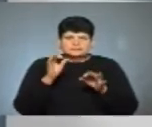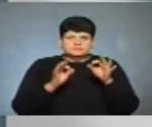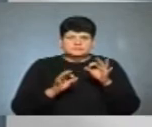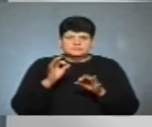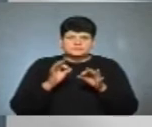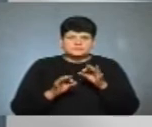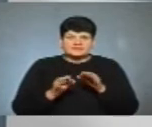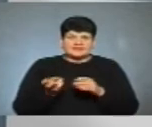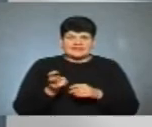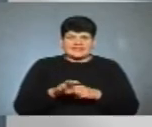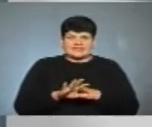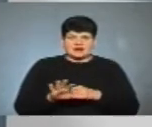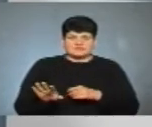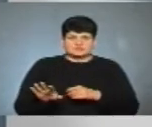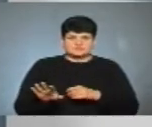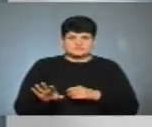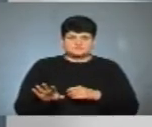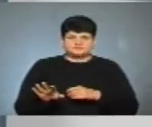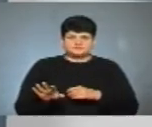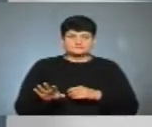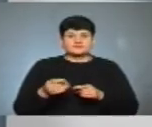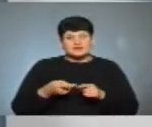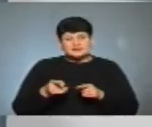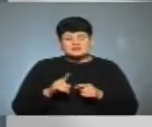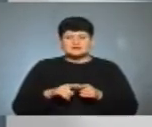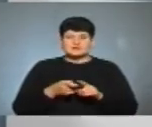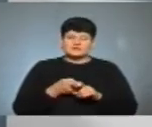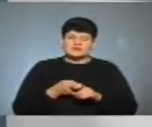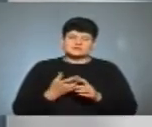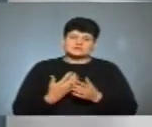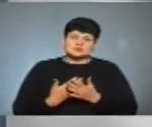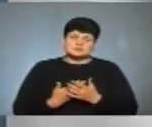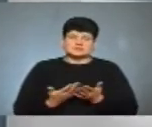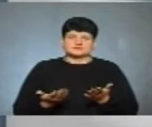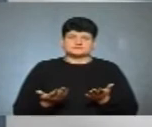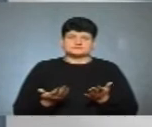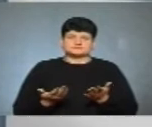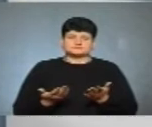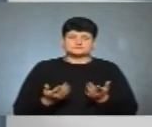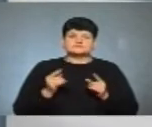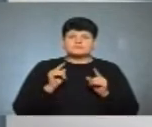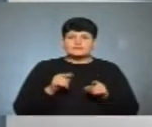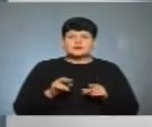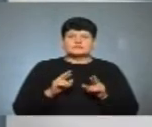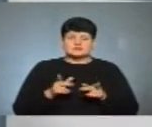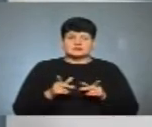відсотку неявки на дільниці. Ну, але це пов'язано, наприклад, із навіть таким чинником, як тривалість